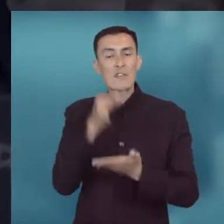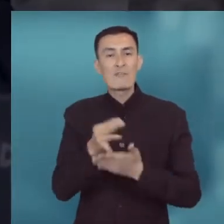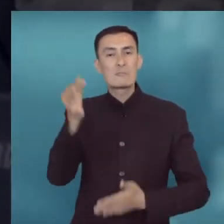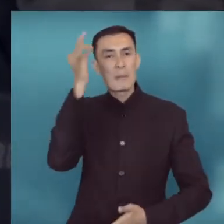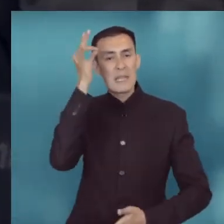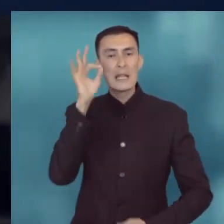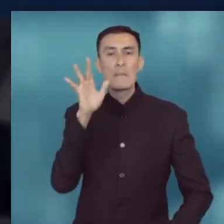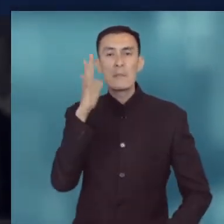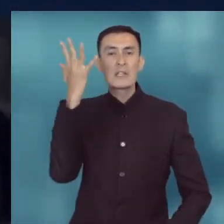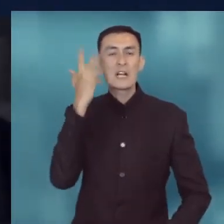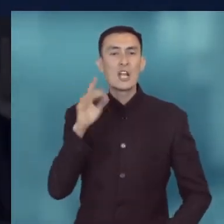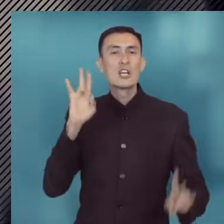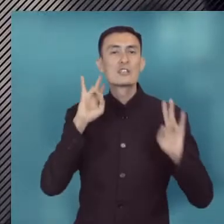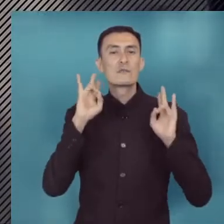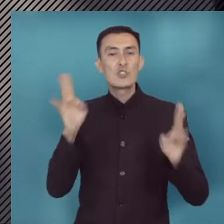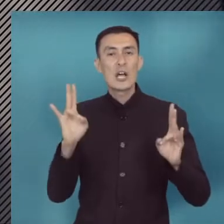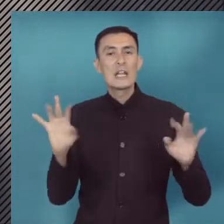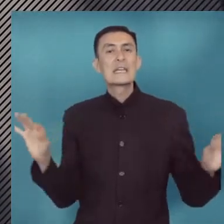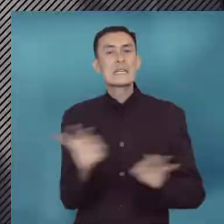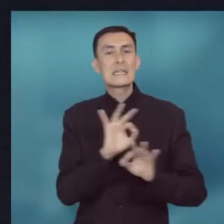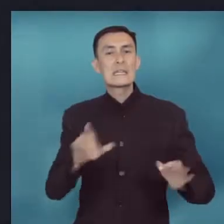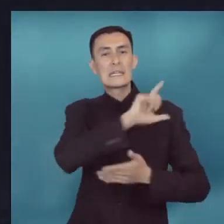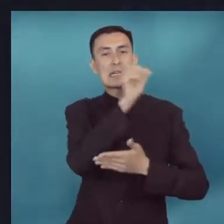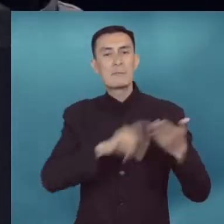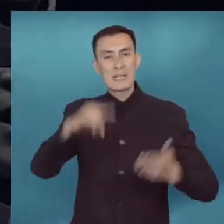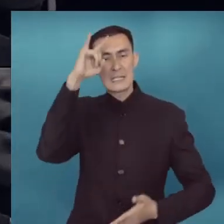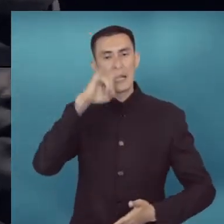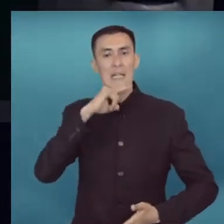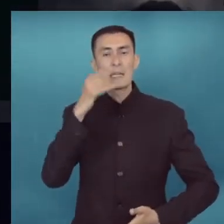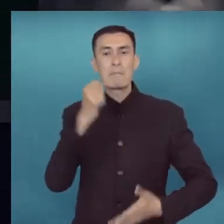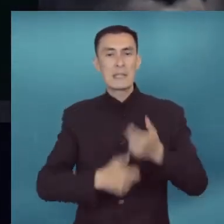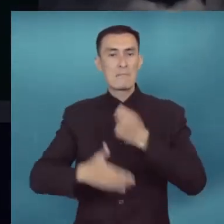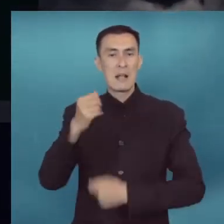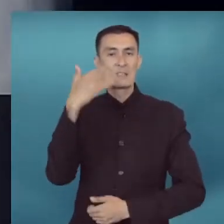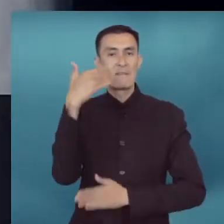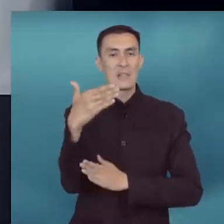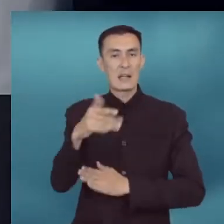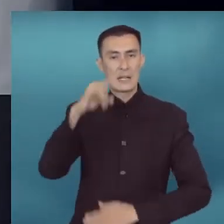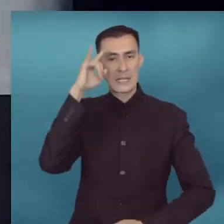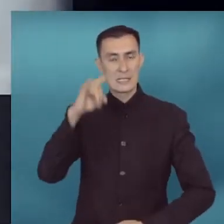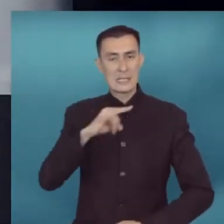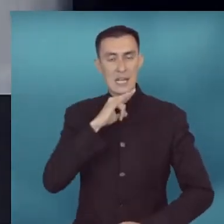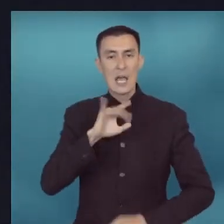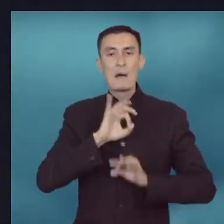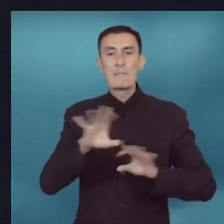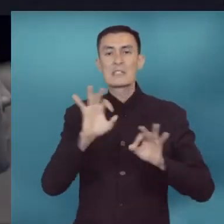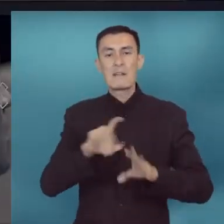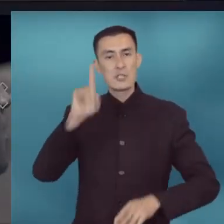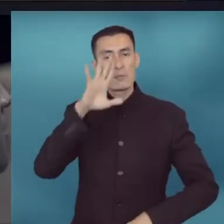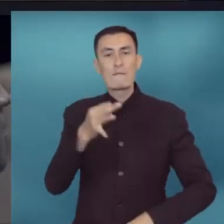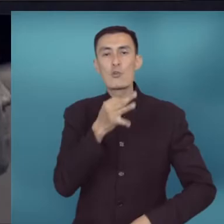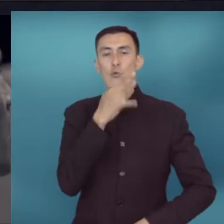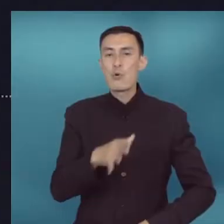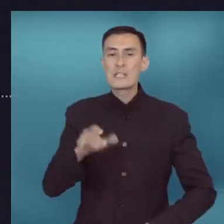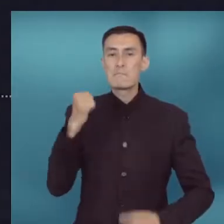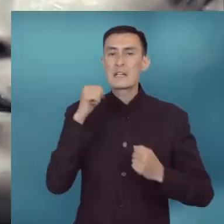он вспоминает момент, когда звучал гимн Казахстана и поднимался государственный флаг нашей страны. По словам чемпиона, в такой момент